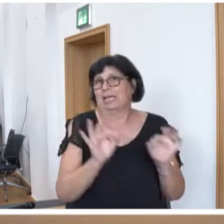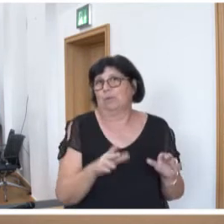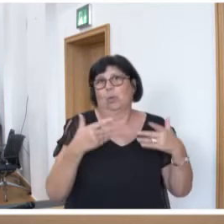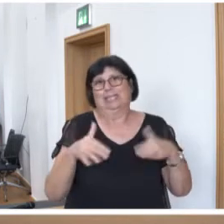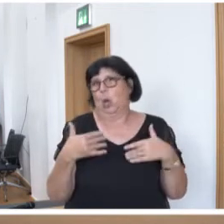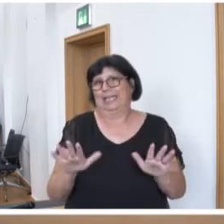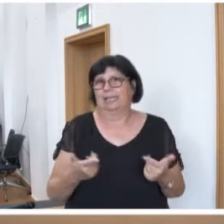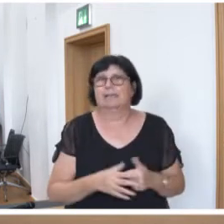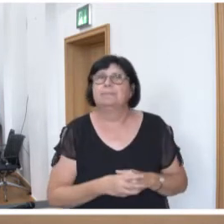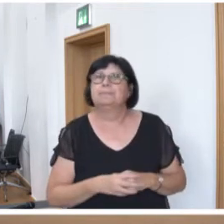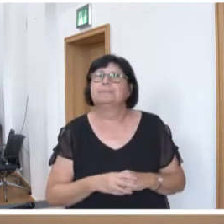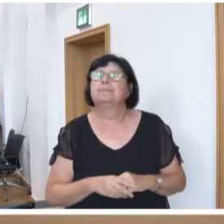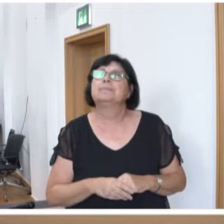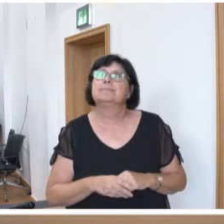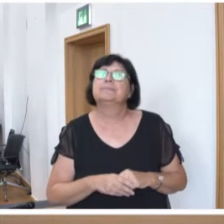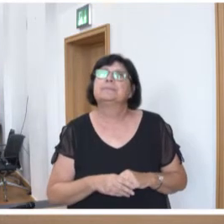nicht locker.